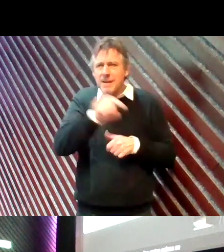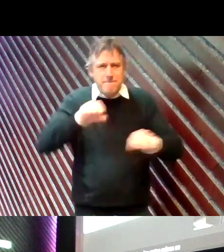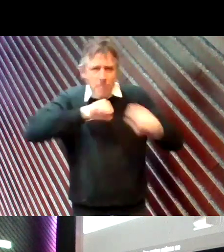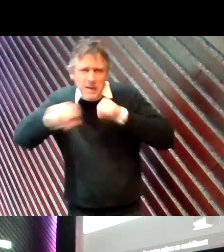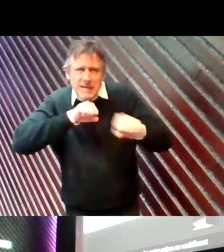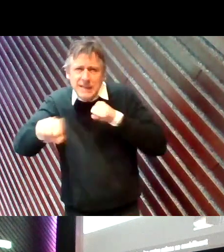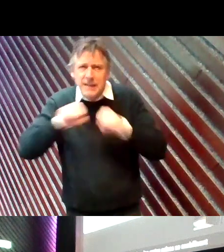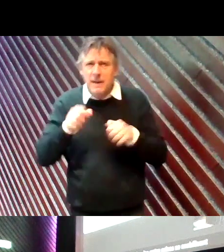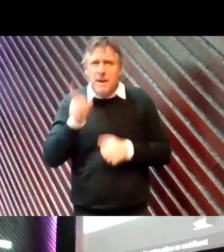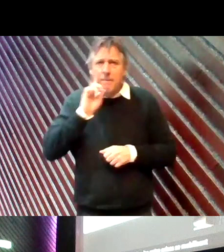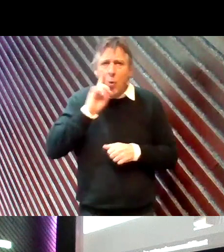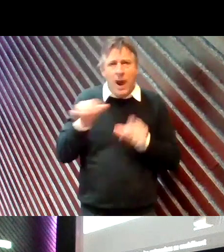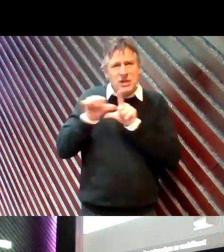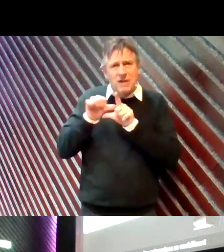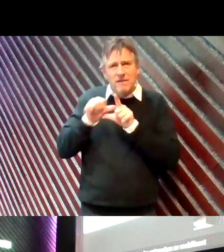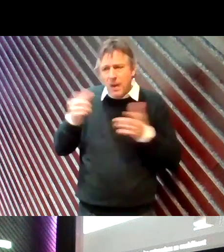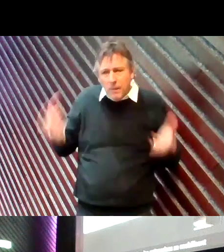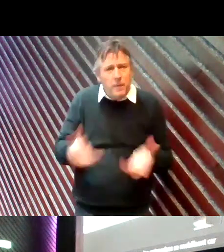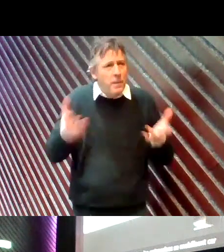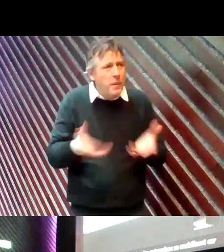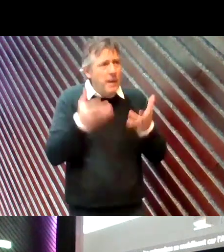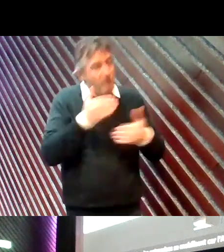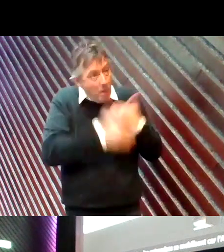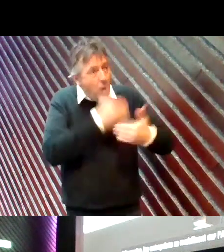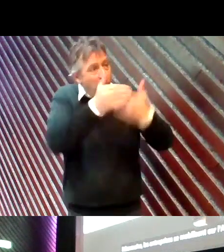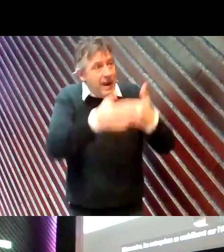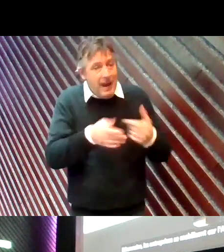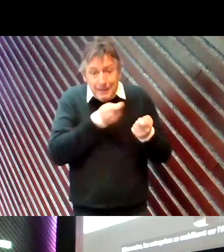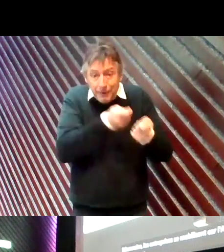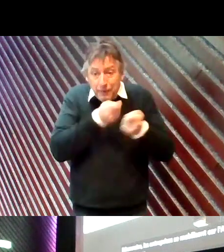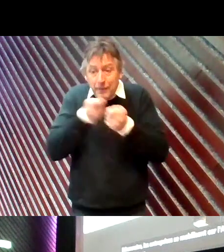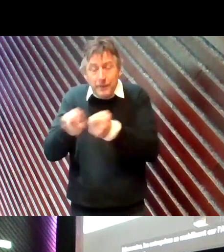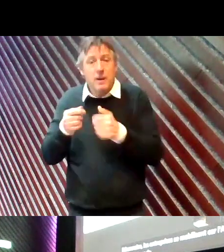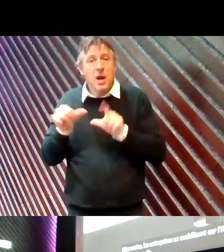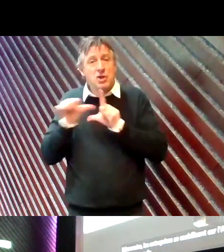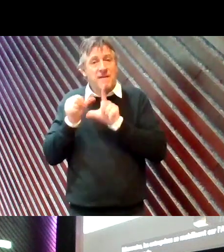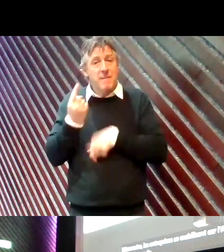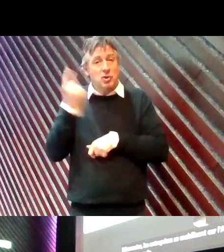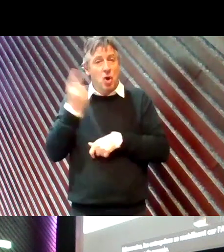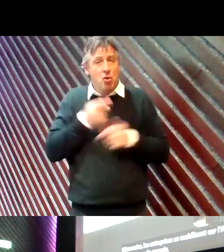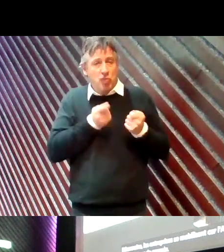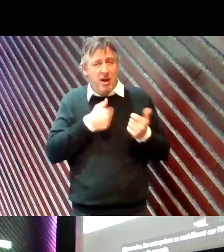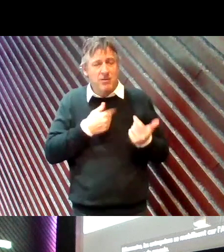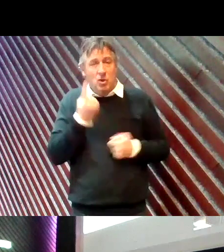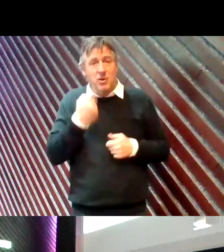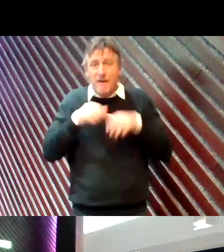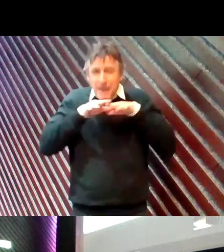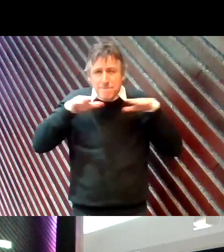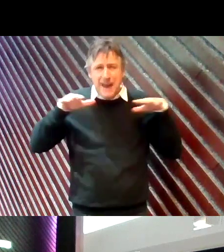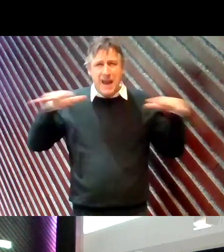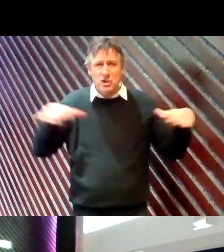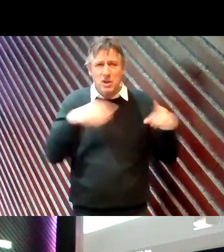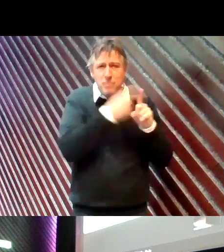GFIP est activateur de progrès et si la GFIP est activateur de progrès, elle ne le fait pas seule, elle le fait avec ce que j'appellerais un maillage pour tous et avec plus.